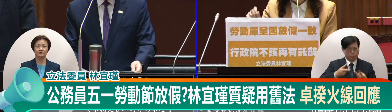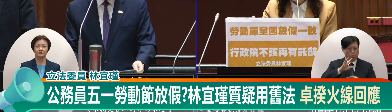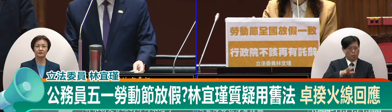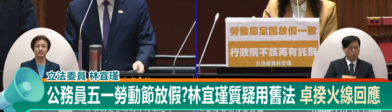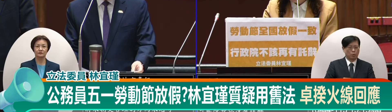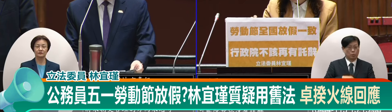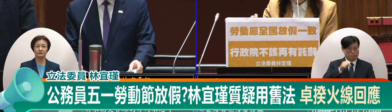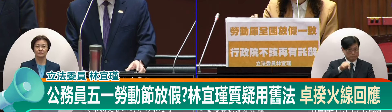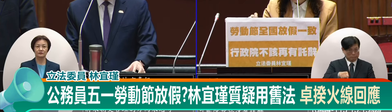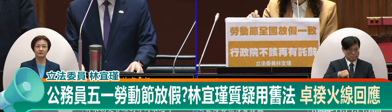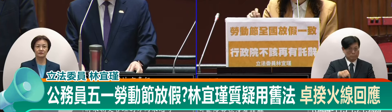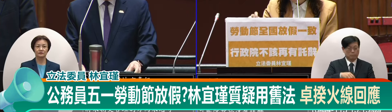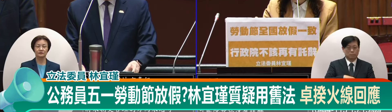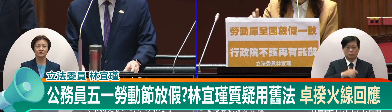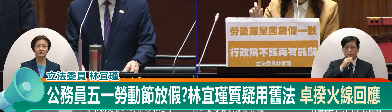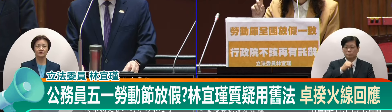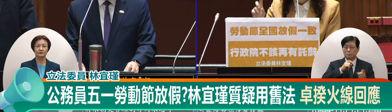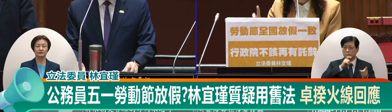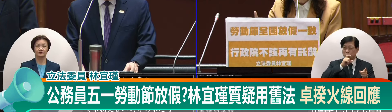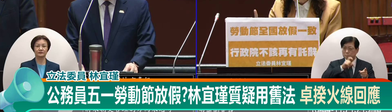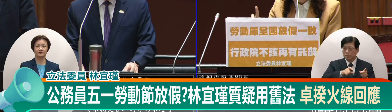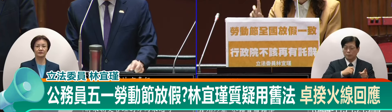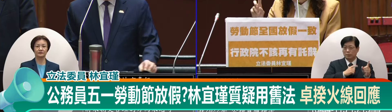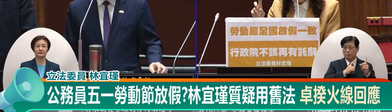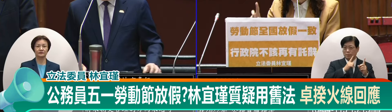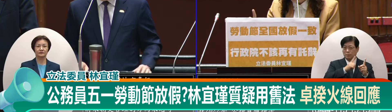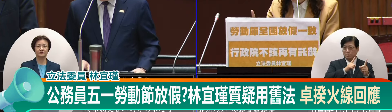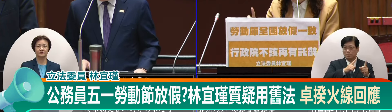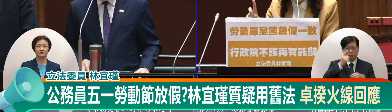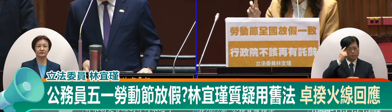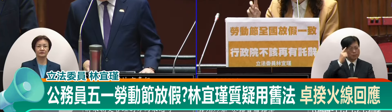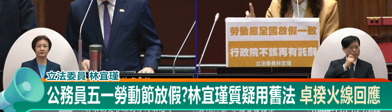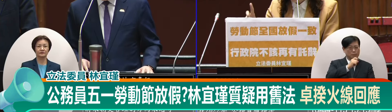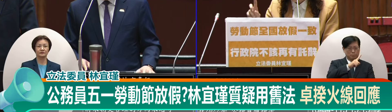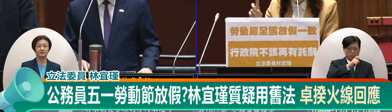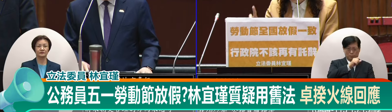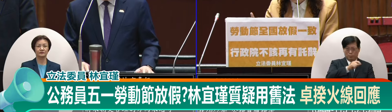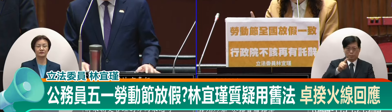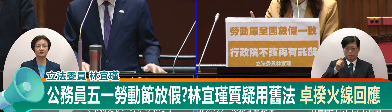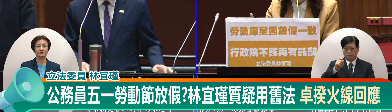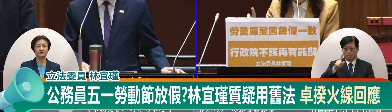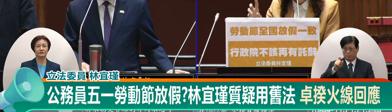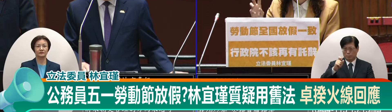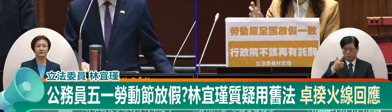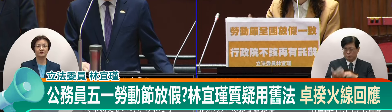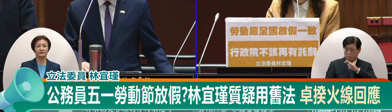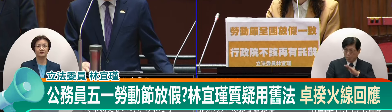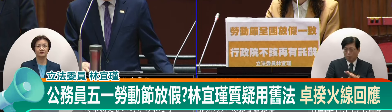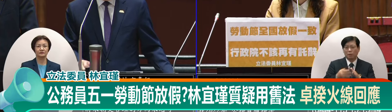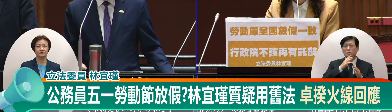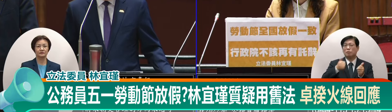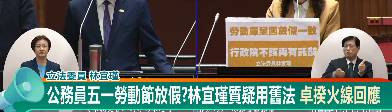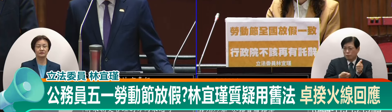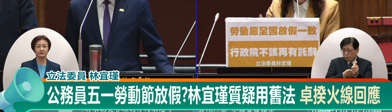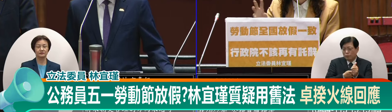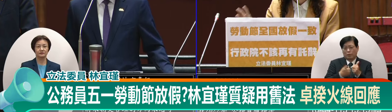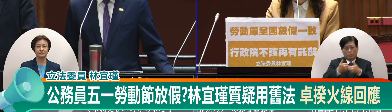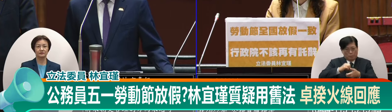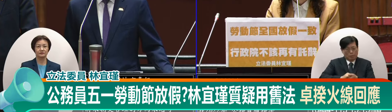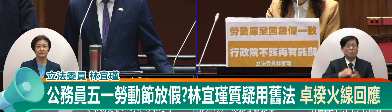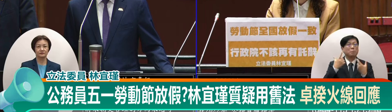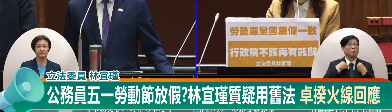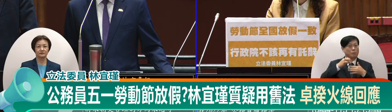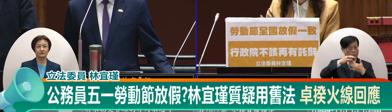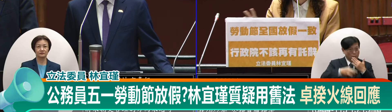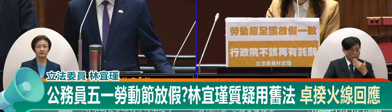以该项的所谓的115到116天的休假日上限，它是一个附带决议，它的原